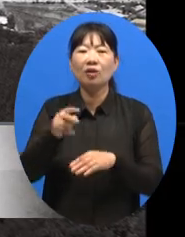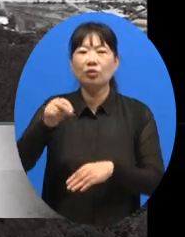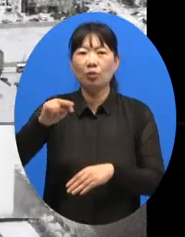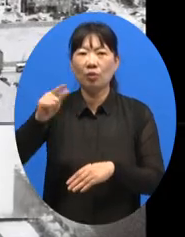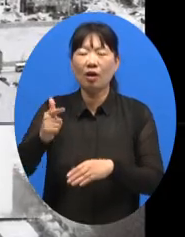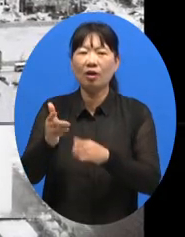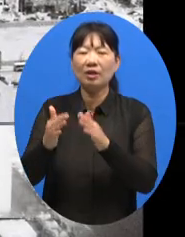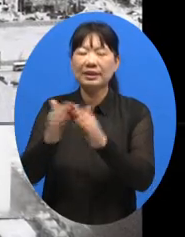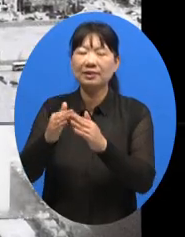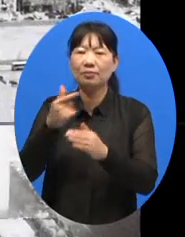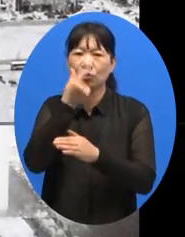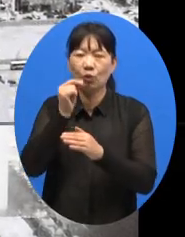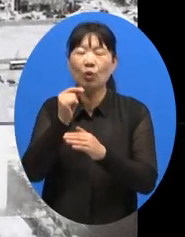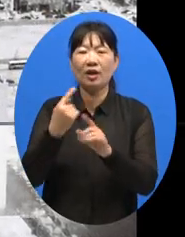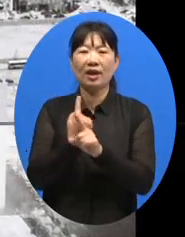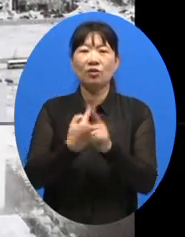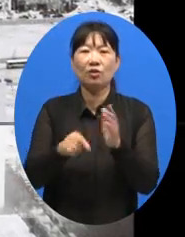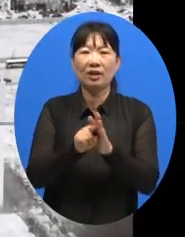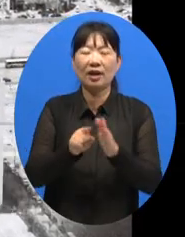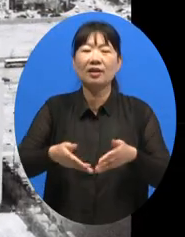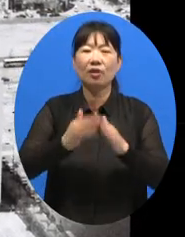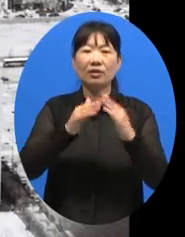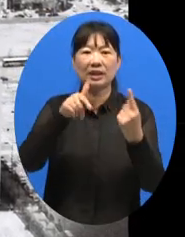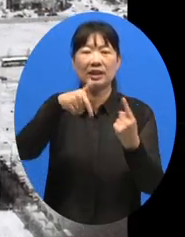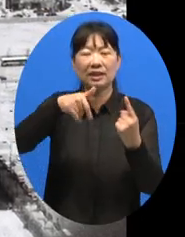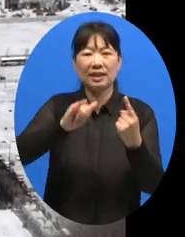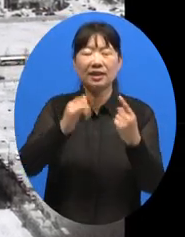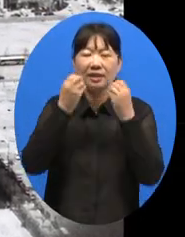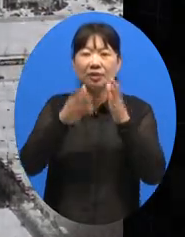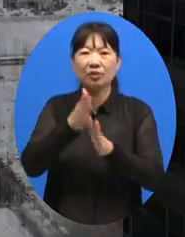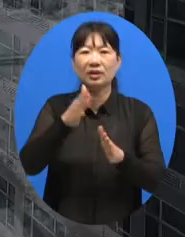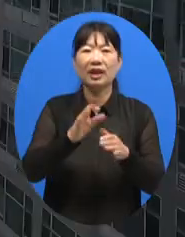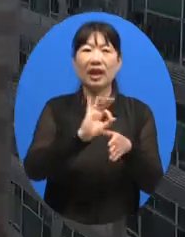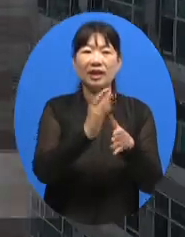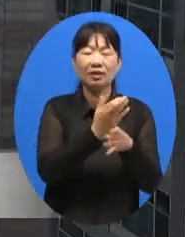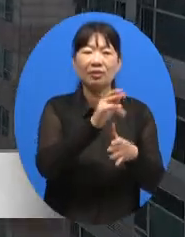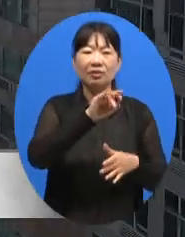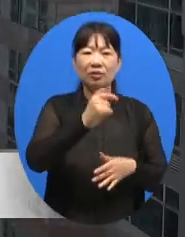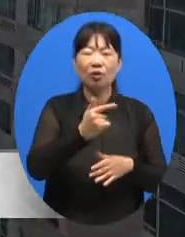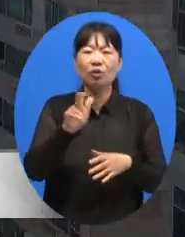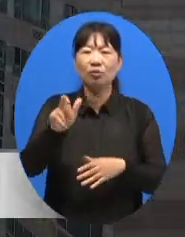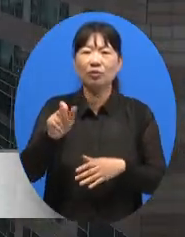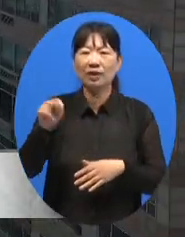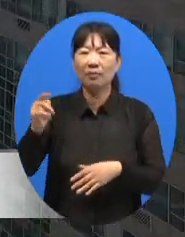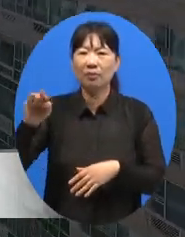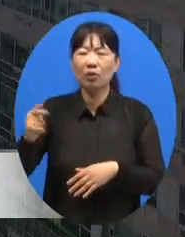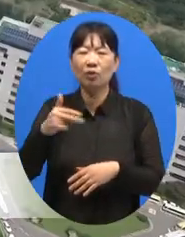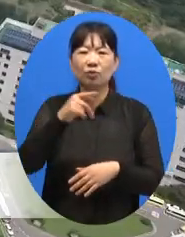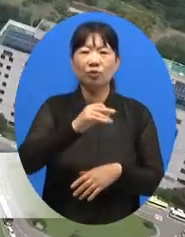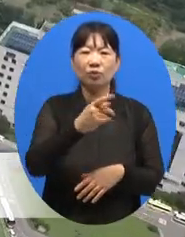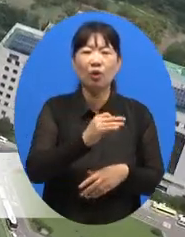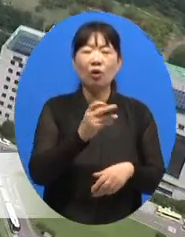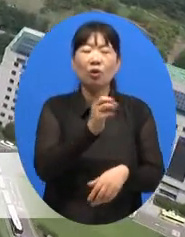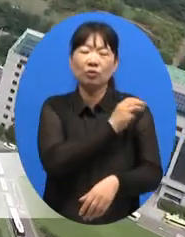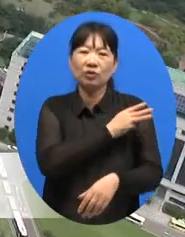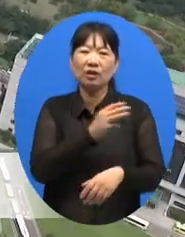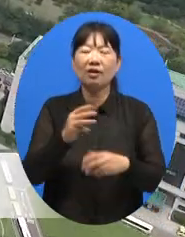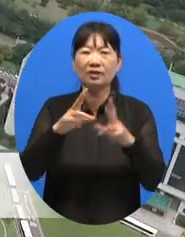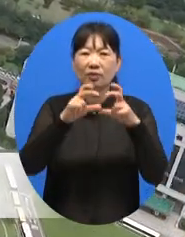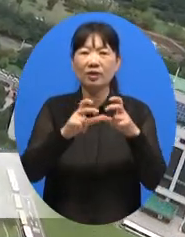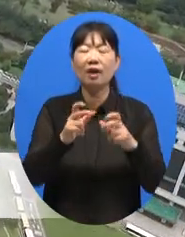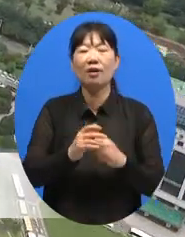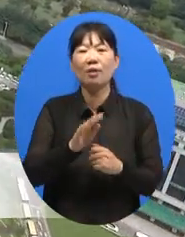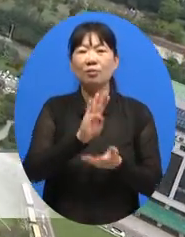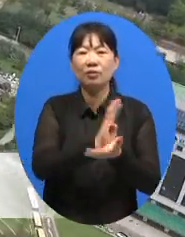부족 문제를 해소하기 위해 조성하기 시작한 일기 신도시. 안양 평촌과 군포 산본, 부천 중동, 성남